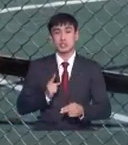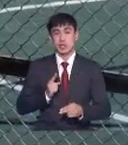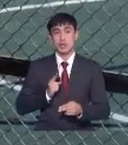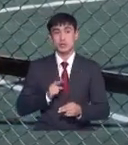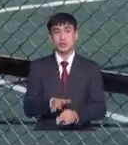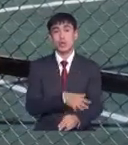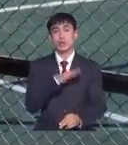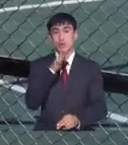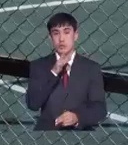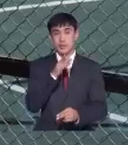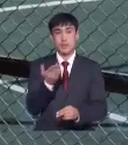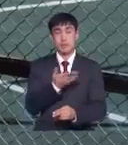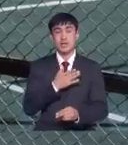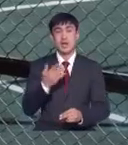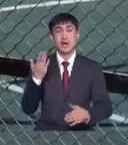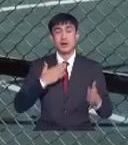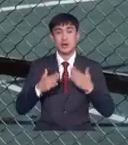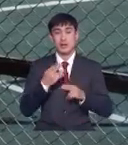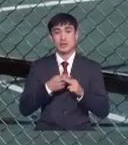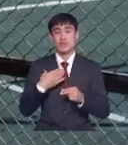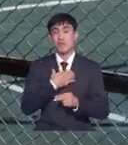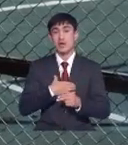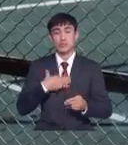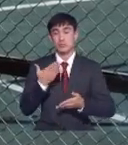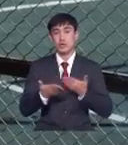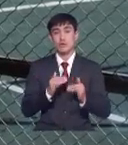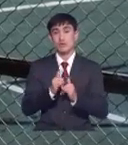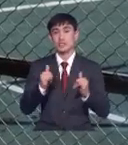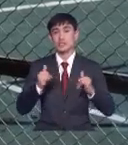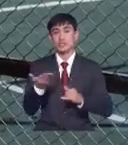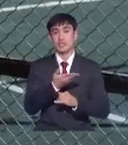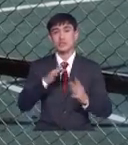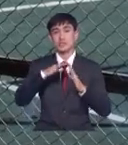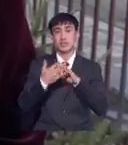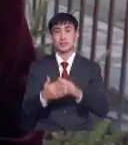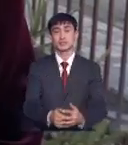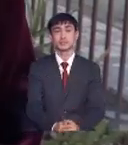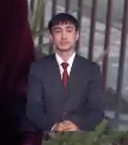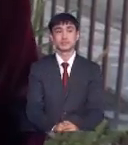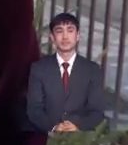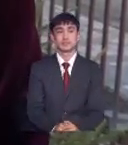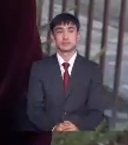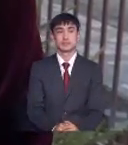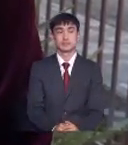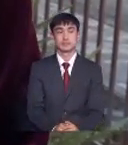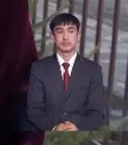ждали долгие годы. Мы искренне рады этому важному шагу в развитии нашего села.